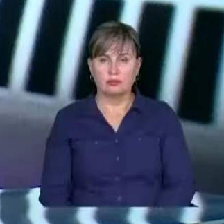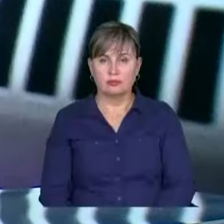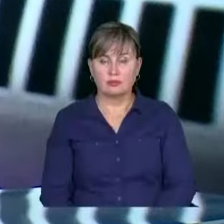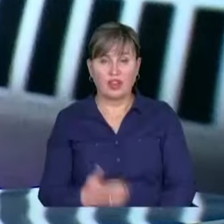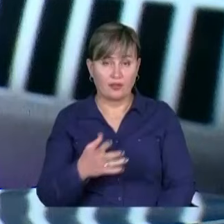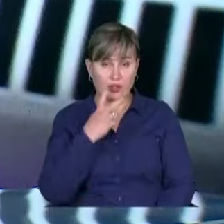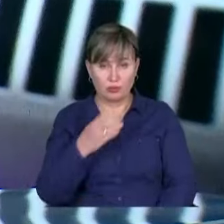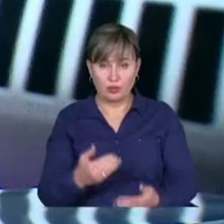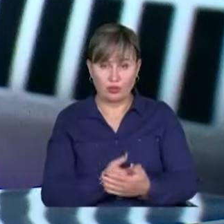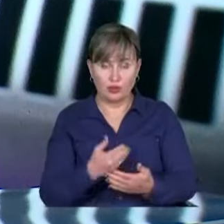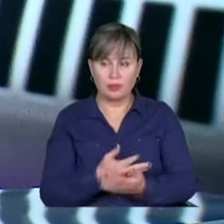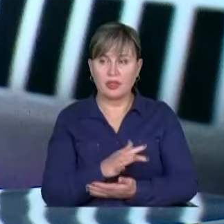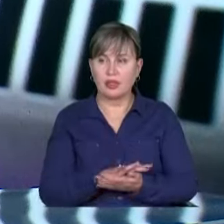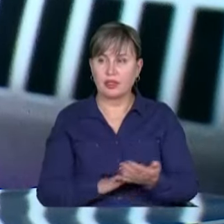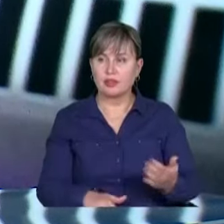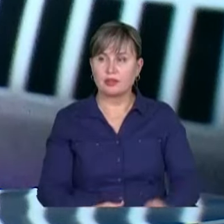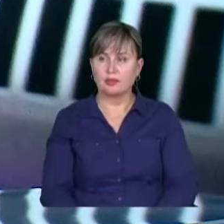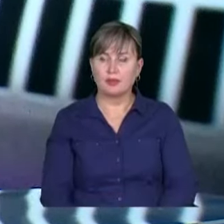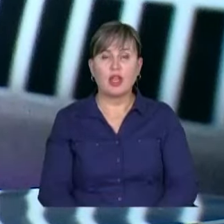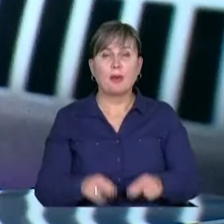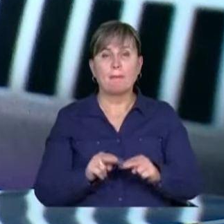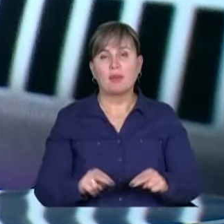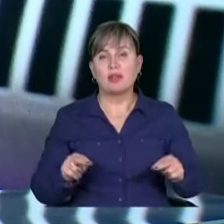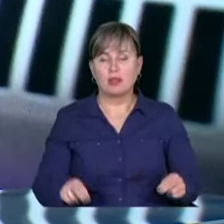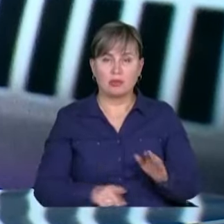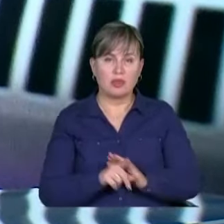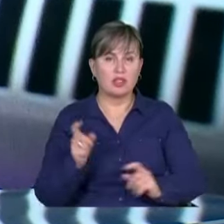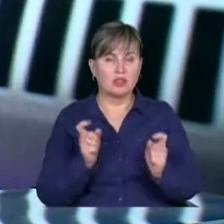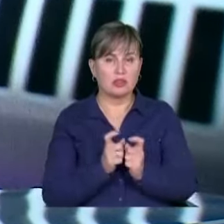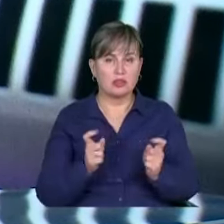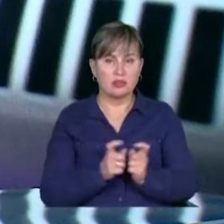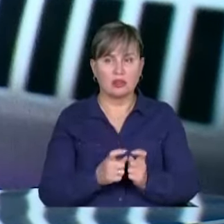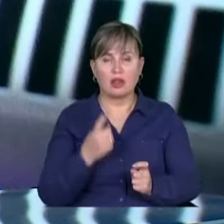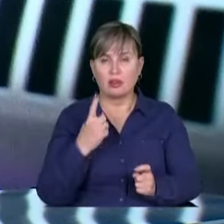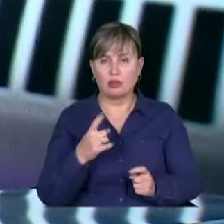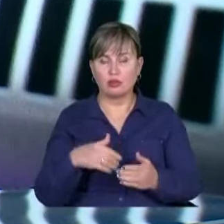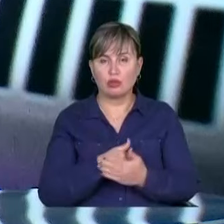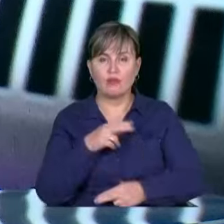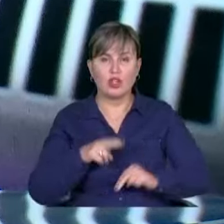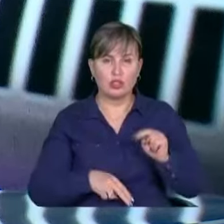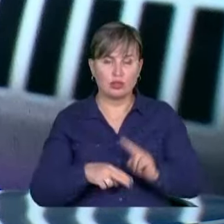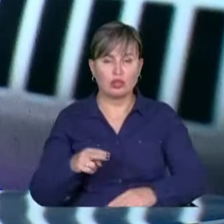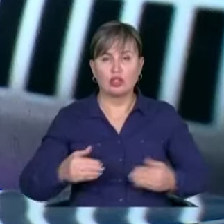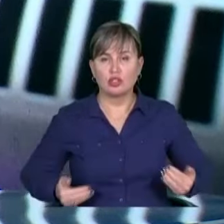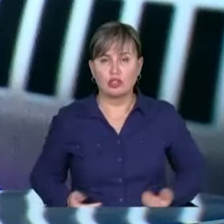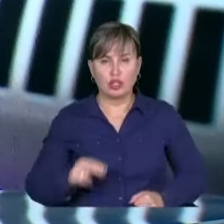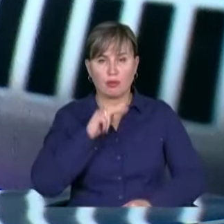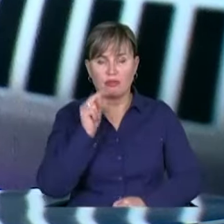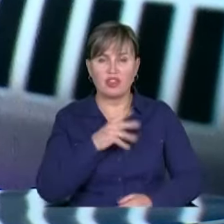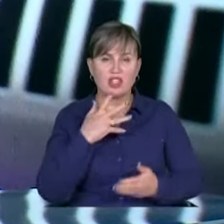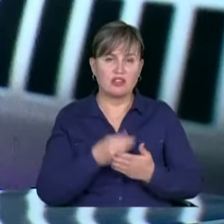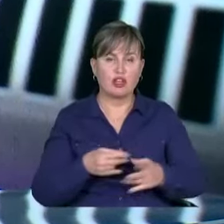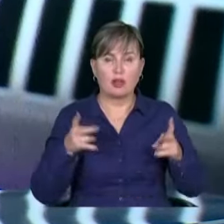Вы смотрите новости, продолжаем выпуск. В Петропавловске разгорелся скандал вокруг одной из новостроек. Жильцы обвиняют в своих